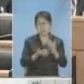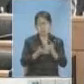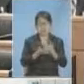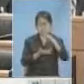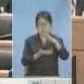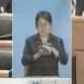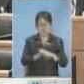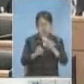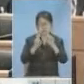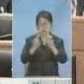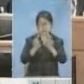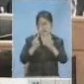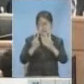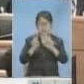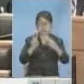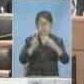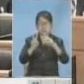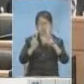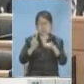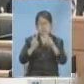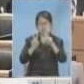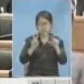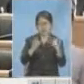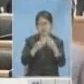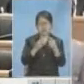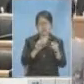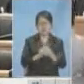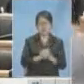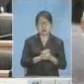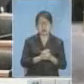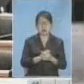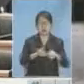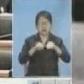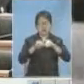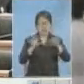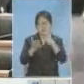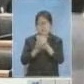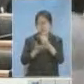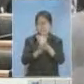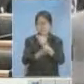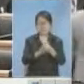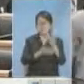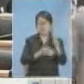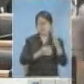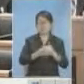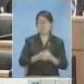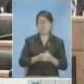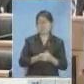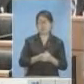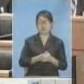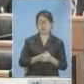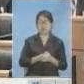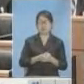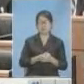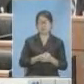ด 235,000 กว่าล้านเนี่ยแต่ผลสุดท้ายไม่ได้กระจายไปครับไม่ได้กระจายไปทั้งหมดอย่างนี้เป็นต้นนะครับท่านประ